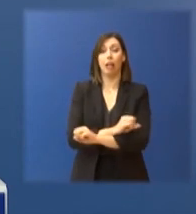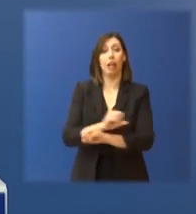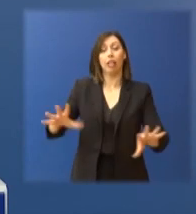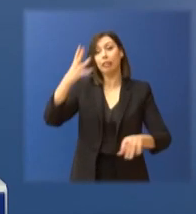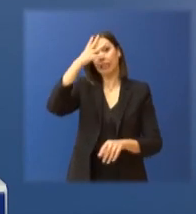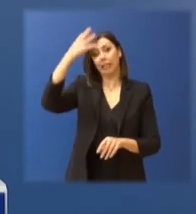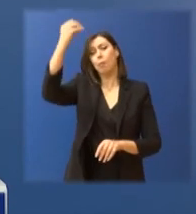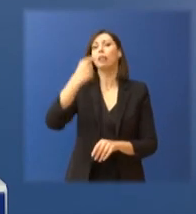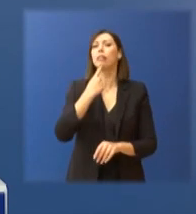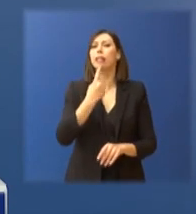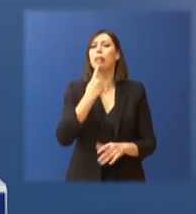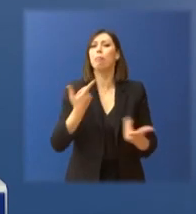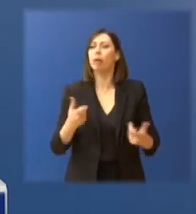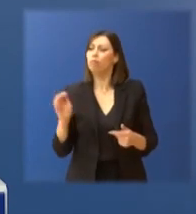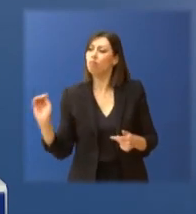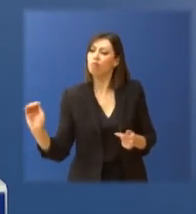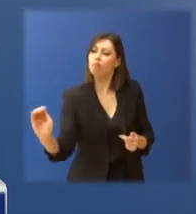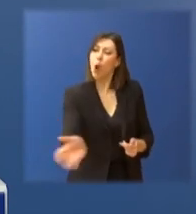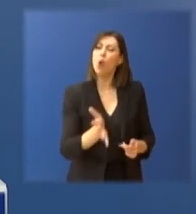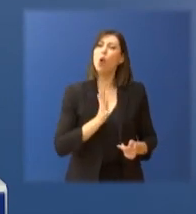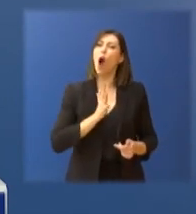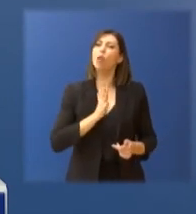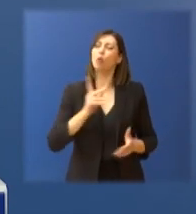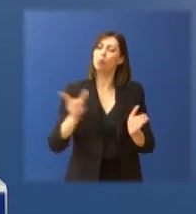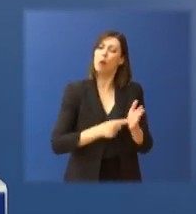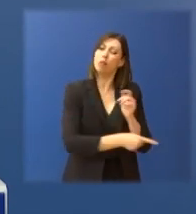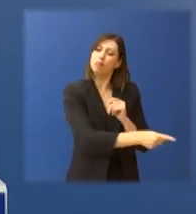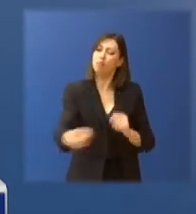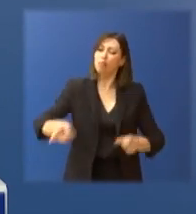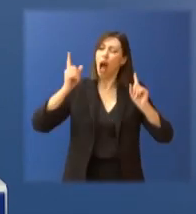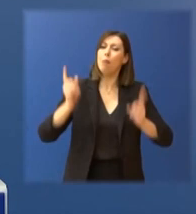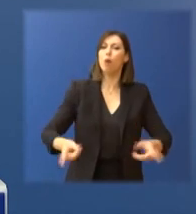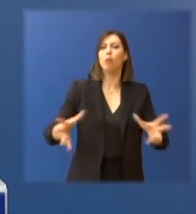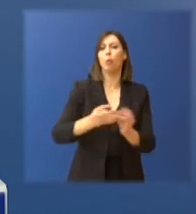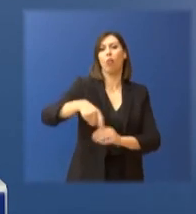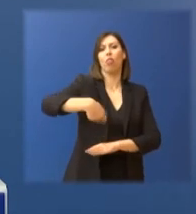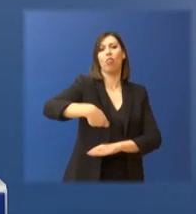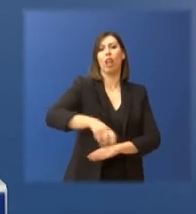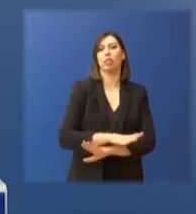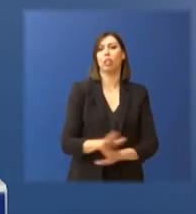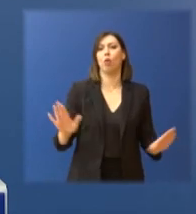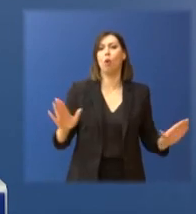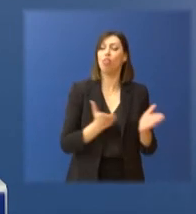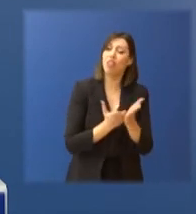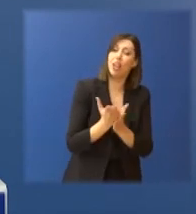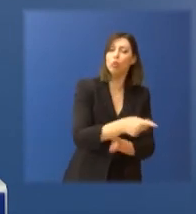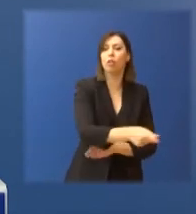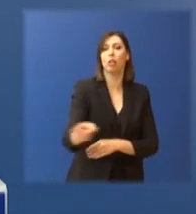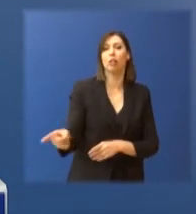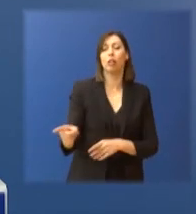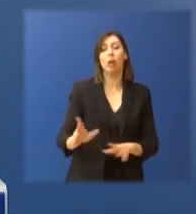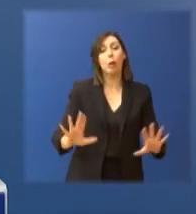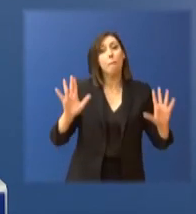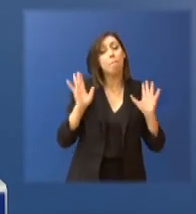δικαιοσύνη στη δικαιοσύνη. Η στοχοποίηση δημοσιογράφων και μέσων μαζικής ενημέρωσης εξαντλούνταν μόνο στον κύριο